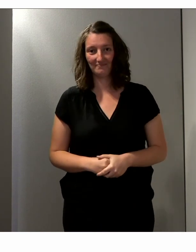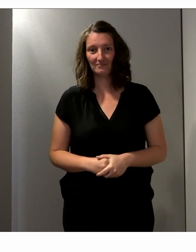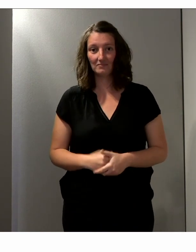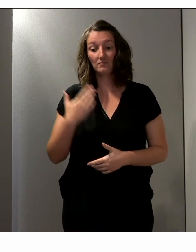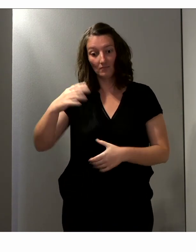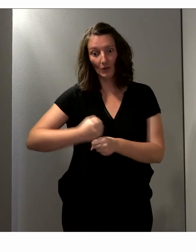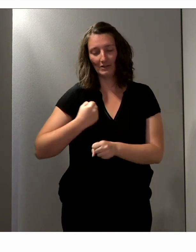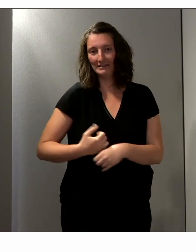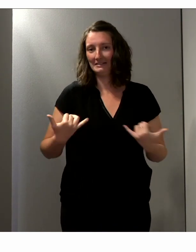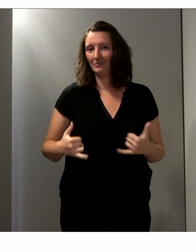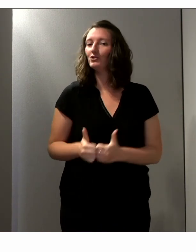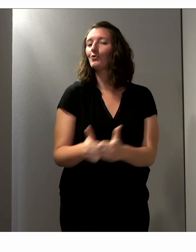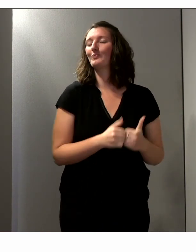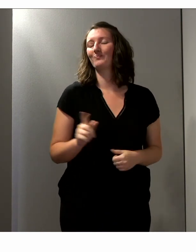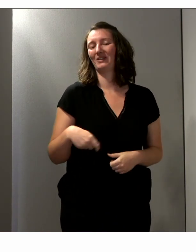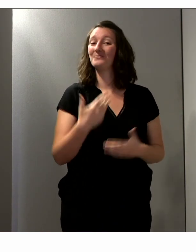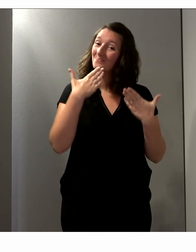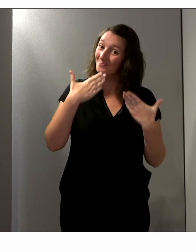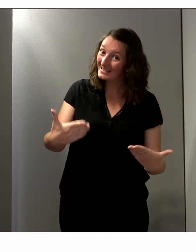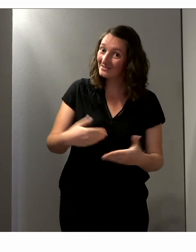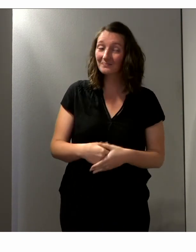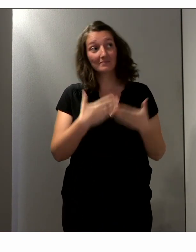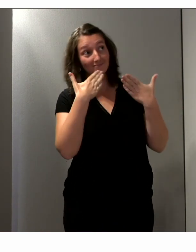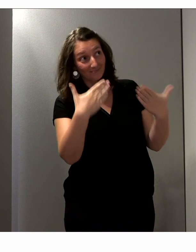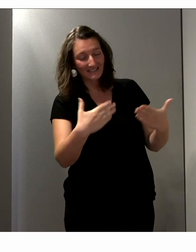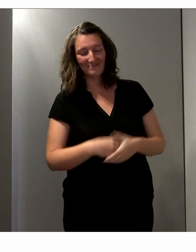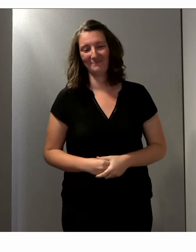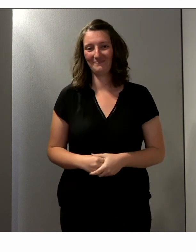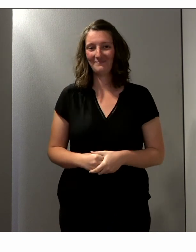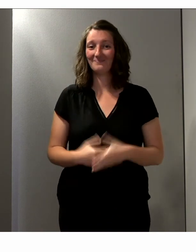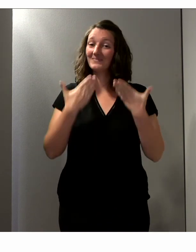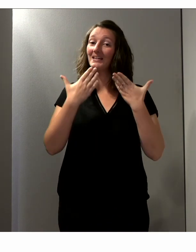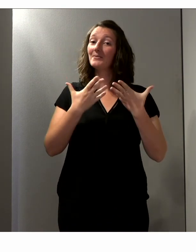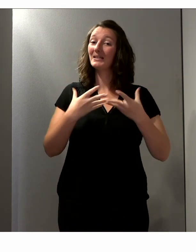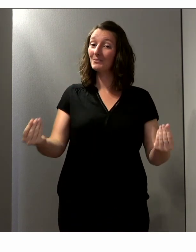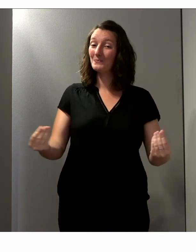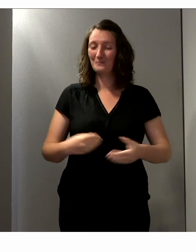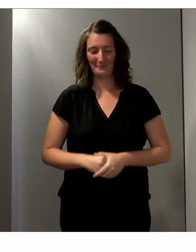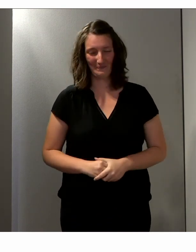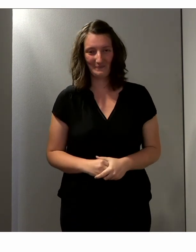chantier que nous avons ensemble, bien sûr. Merci. Merci à vous. Merci. Merci beaucoup.